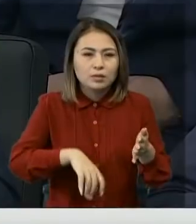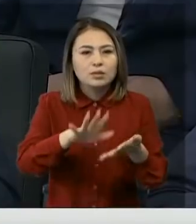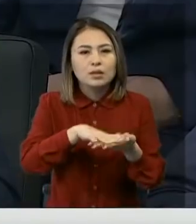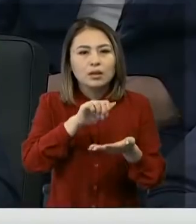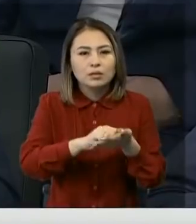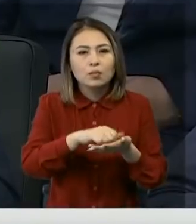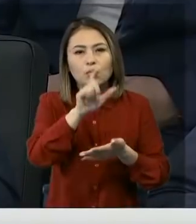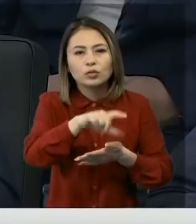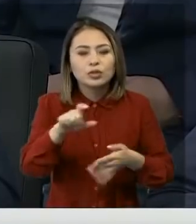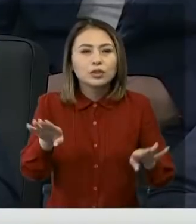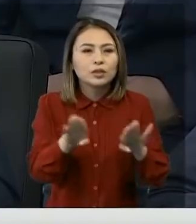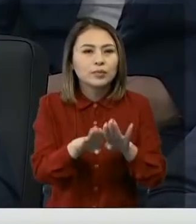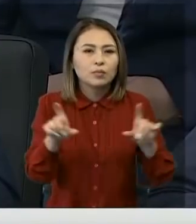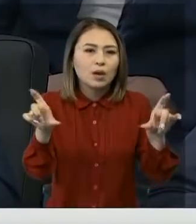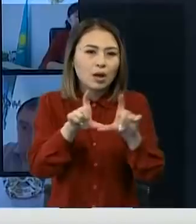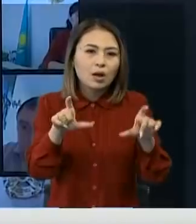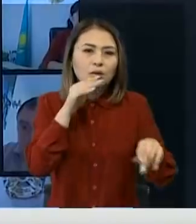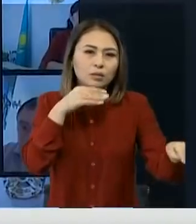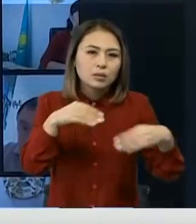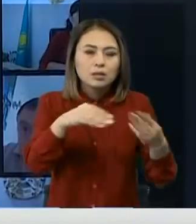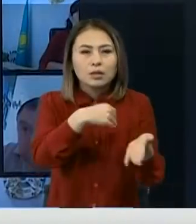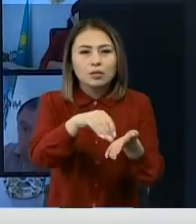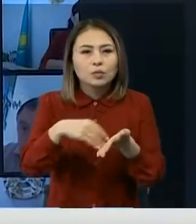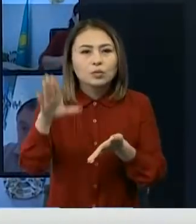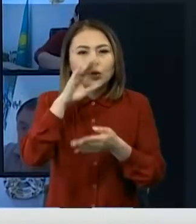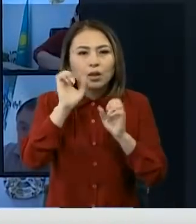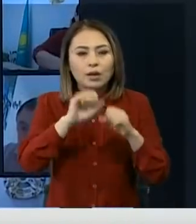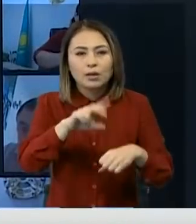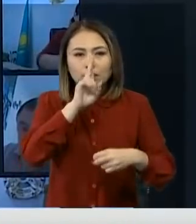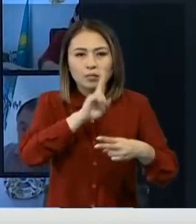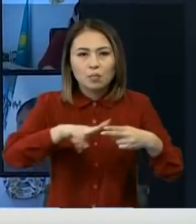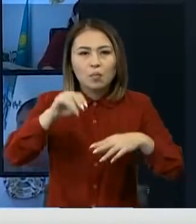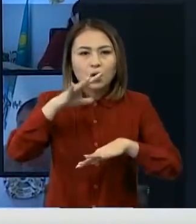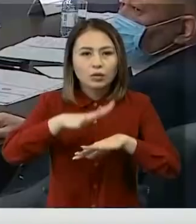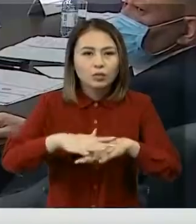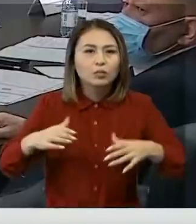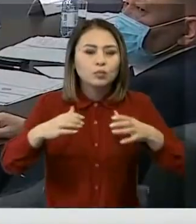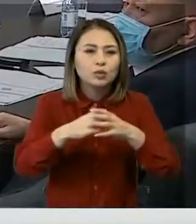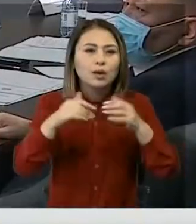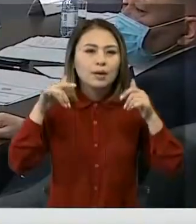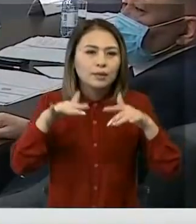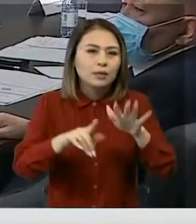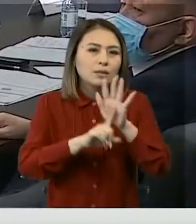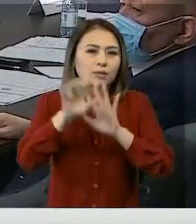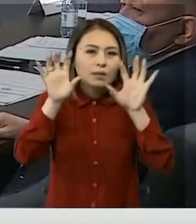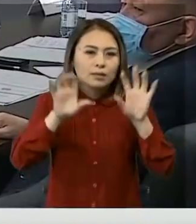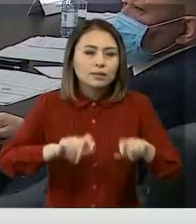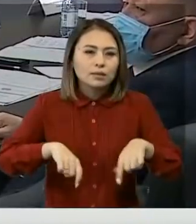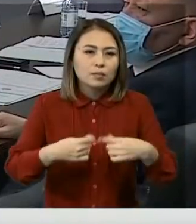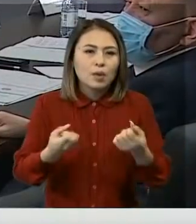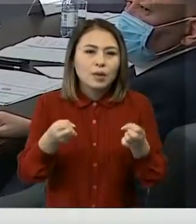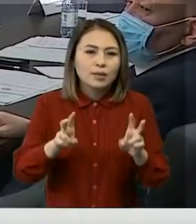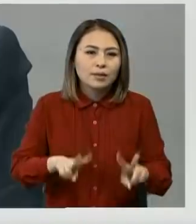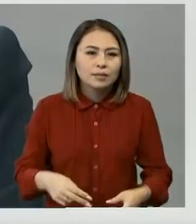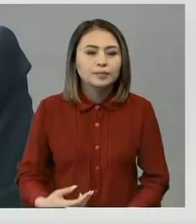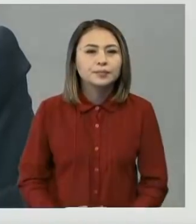тастайды. Салдарынан борышкер тіпті дүкенде азық-түлік сатып алу мүмкіндігінен айырылады. Банк құрылымдарының мұндай әрекеті заңсыз дейді